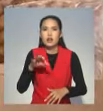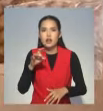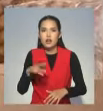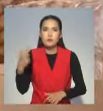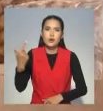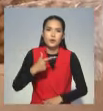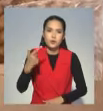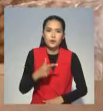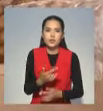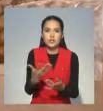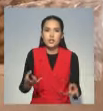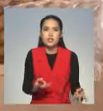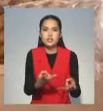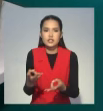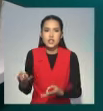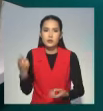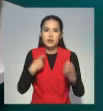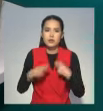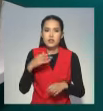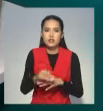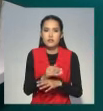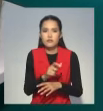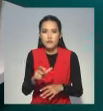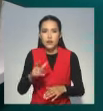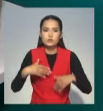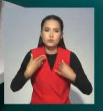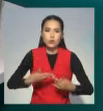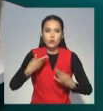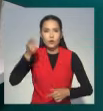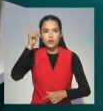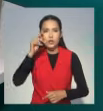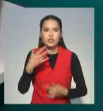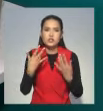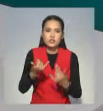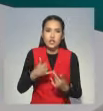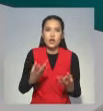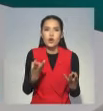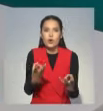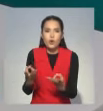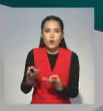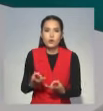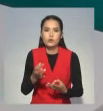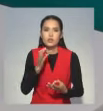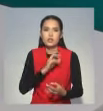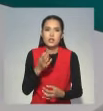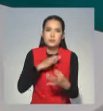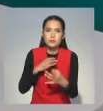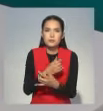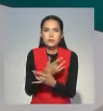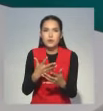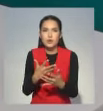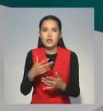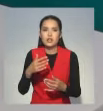горожане стали приносить необходимые вещи. Волонтеры и консультанты отмечают, сейчас остро нужны предметы личной гигиены, спреи